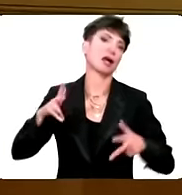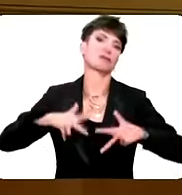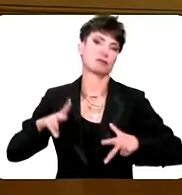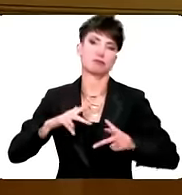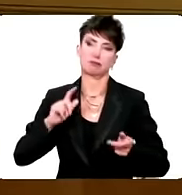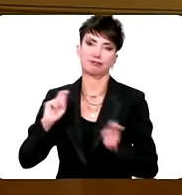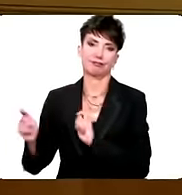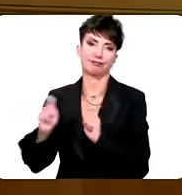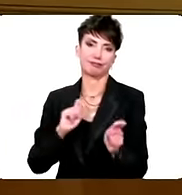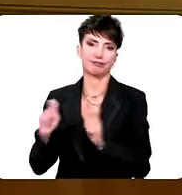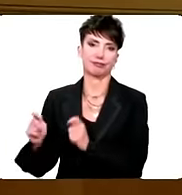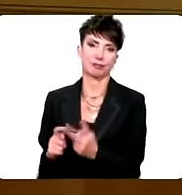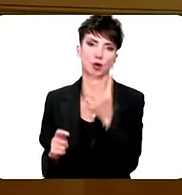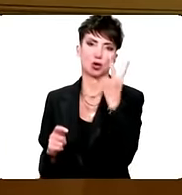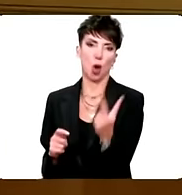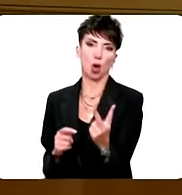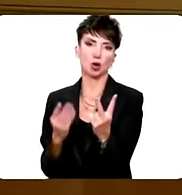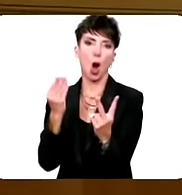Ή να αλλάξει κάποιος